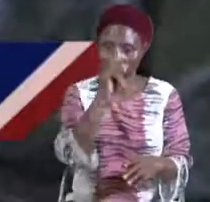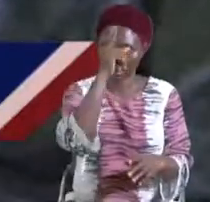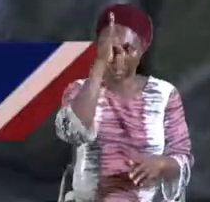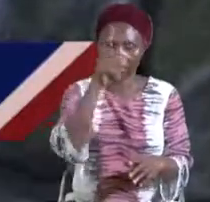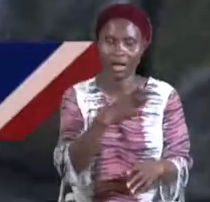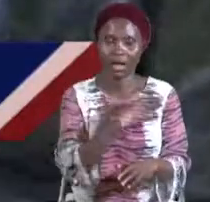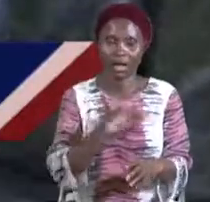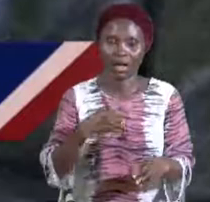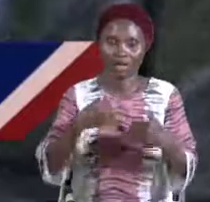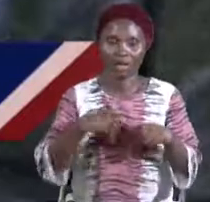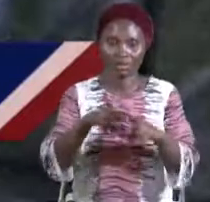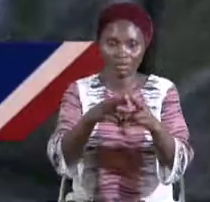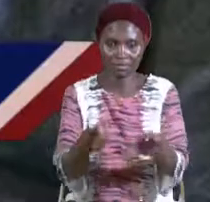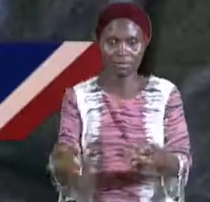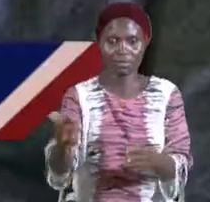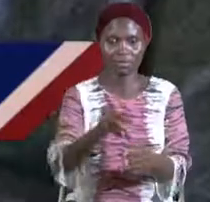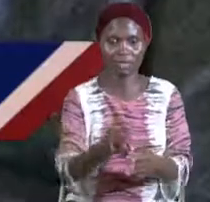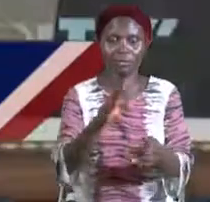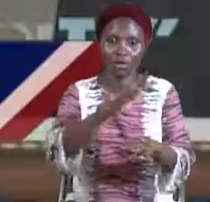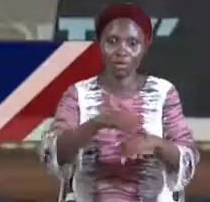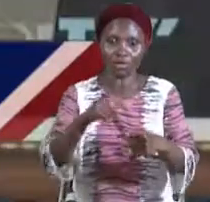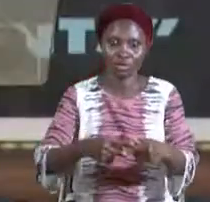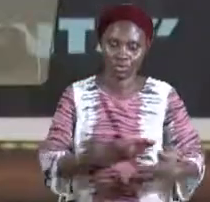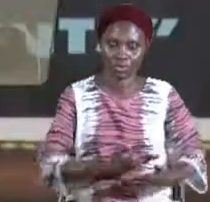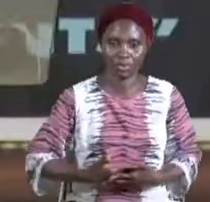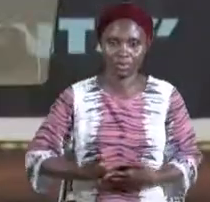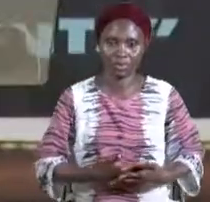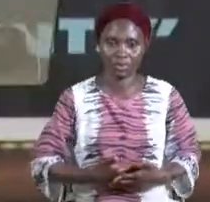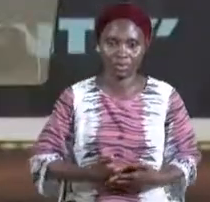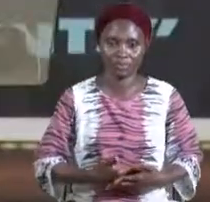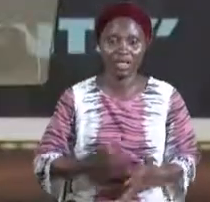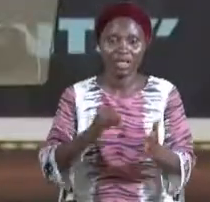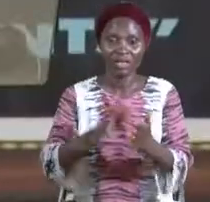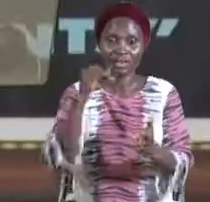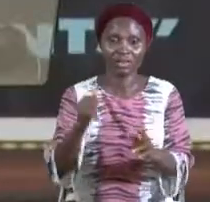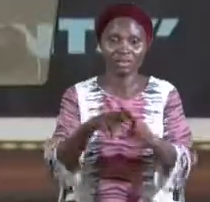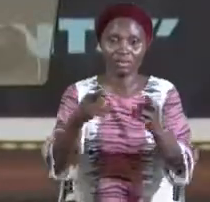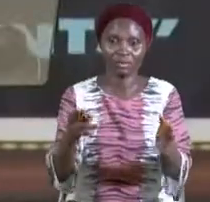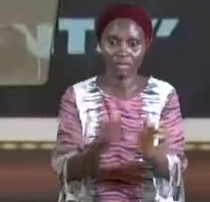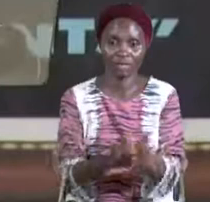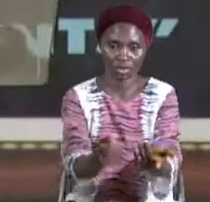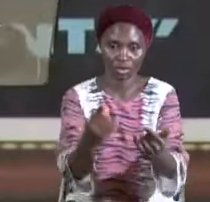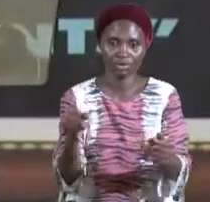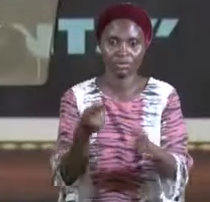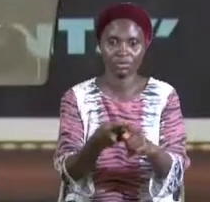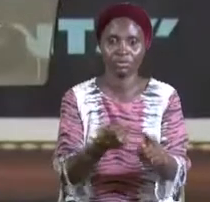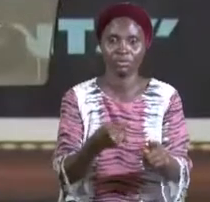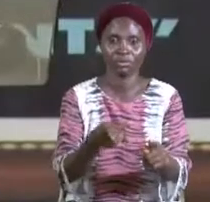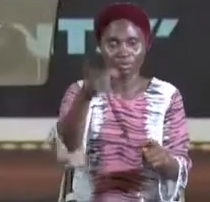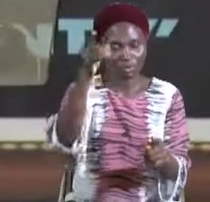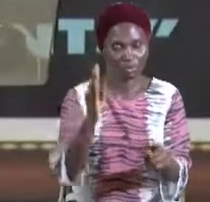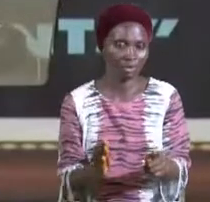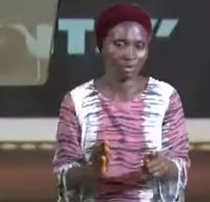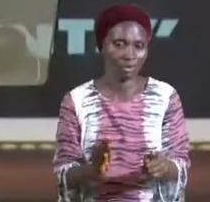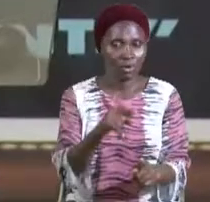as révélées aux enfants. » C'est la révélation qui vient de Dieu. Quand nous savons que Jésus